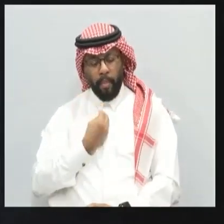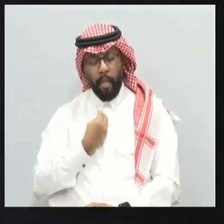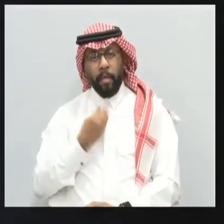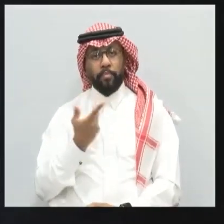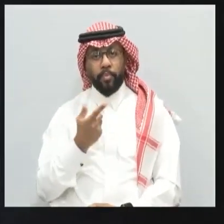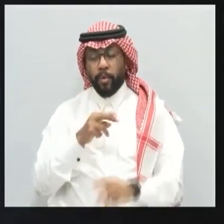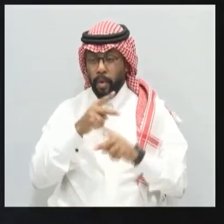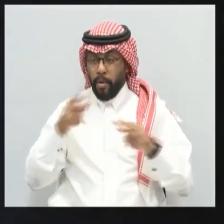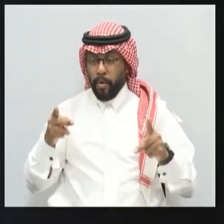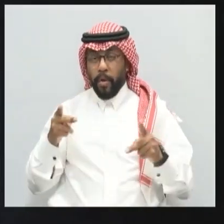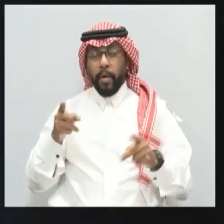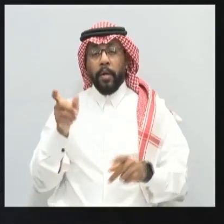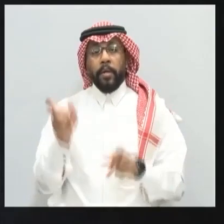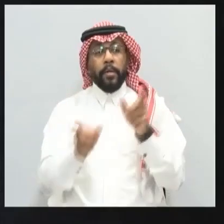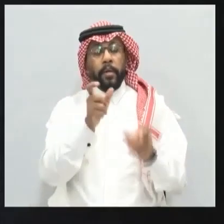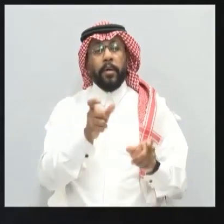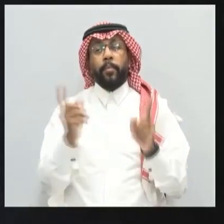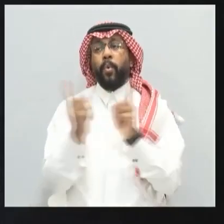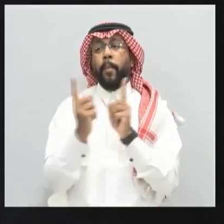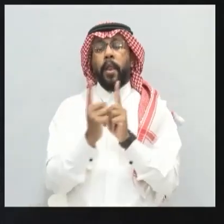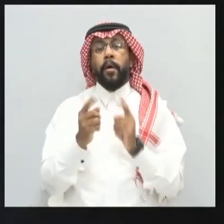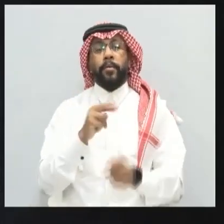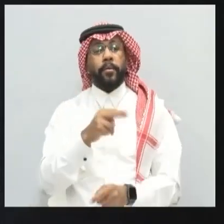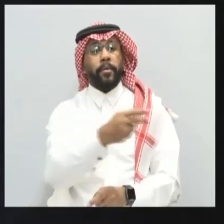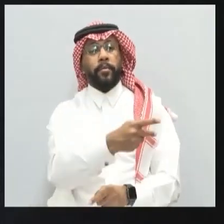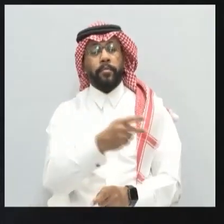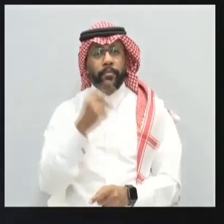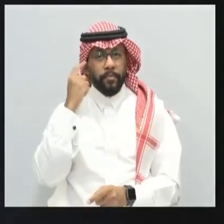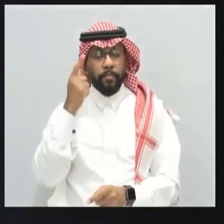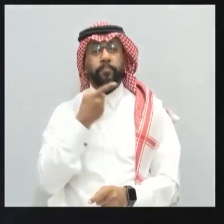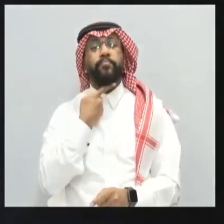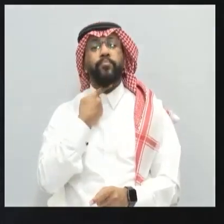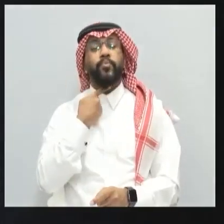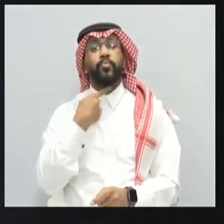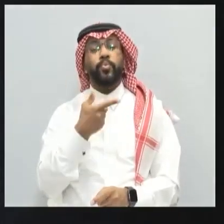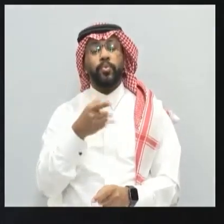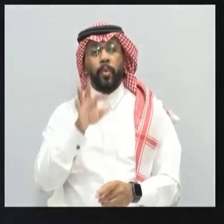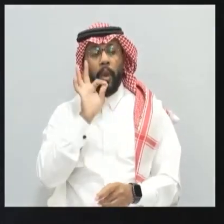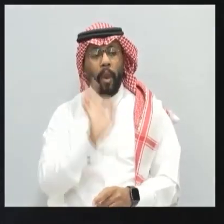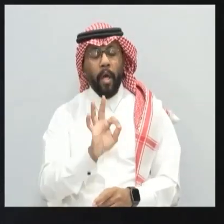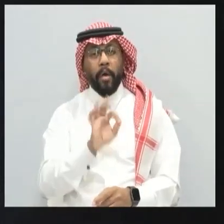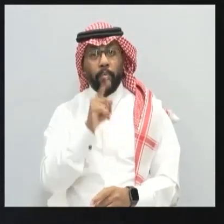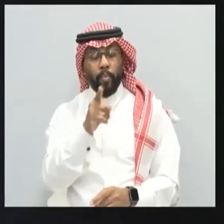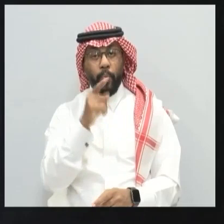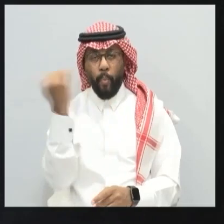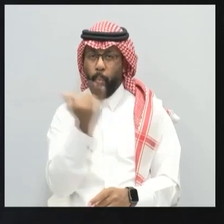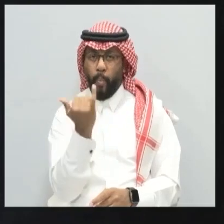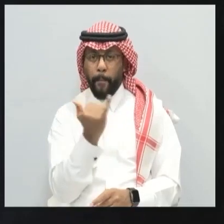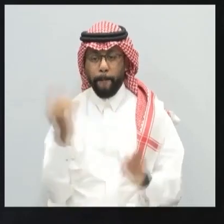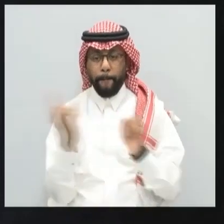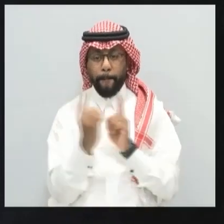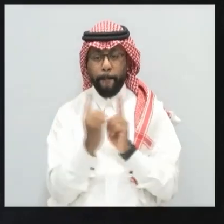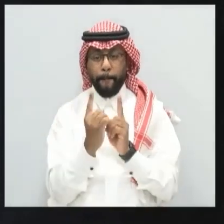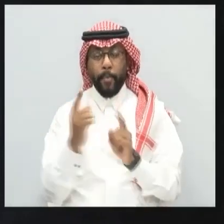انواع المقابلات الشخصيه و ما هو المطلوب منك في كل نوع لذلك تكمن اهميه هذا